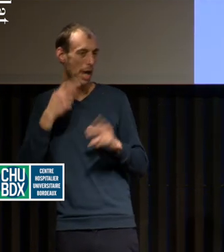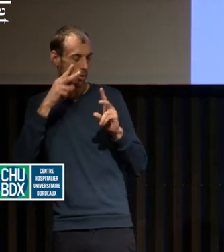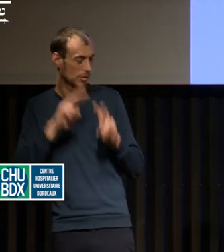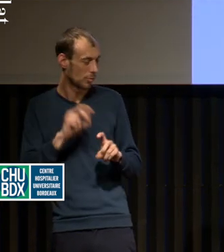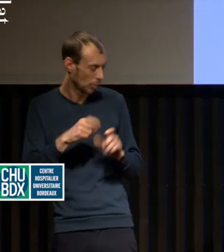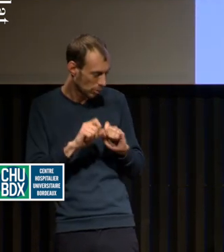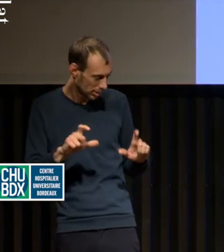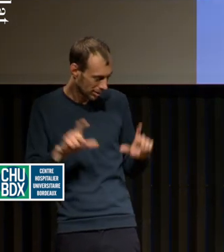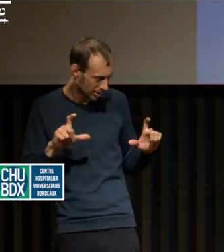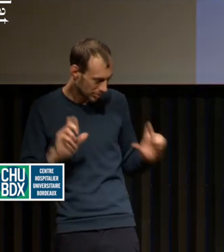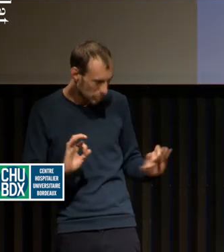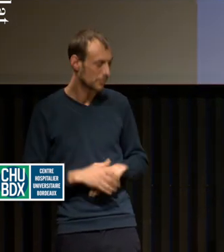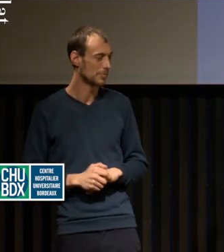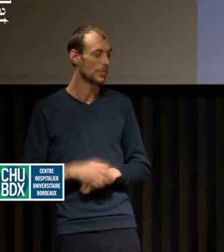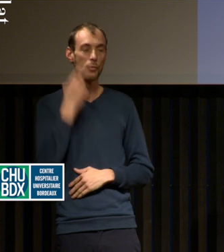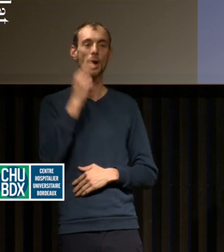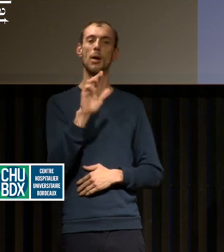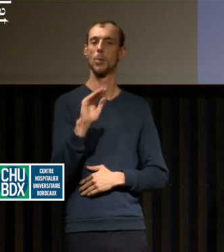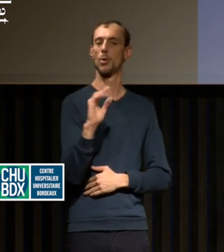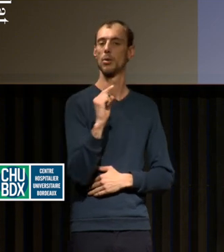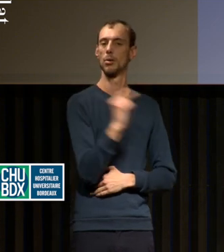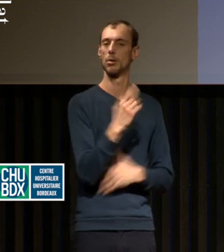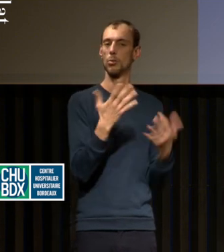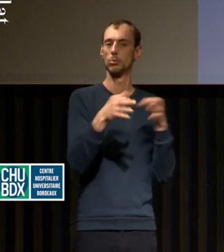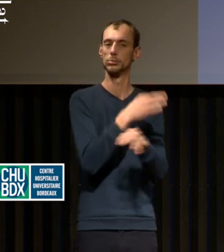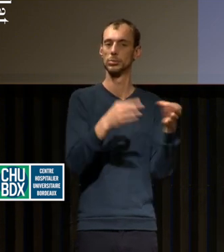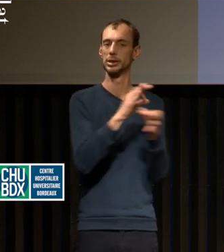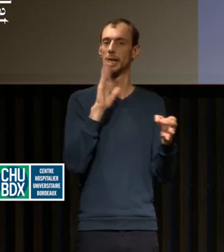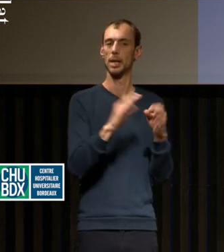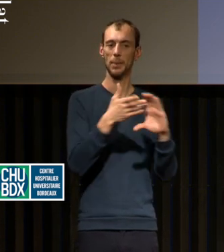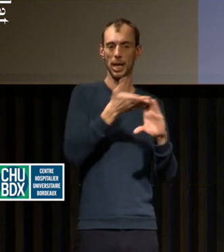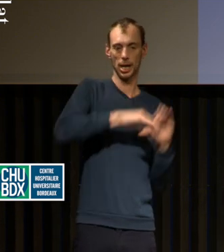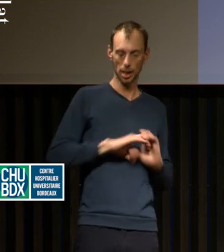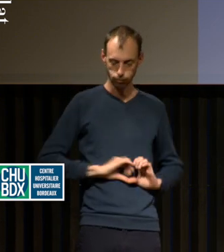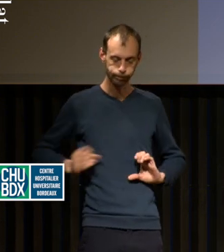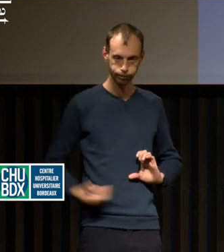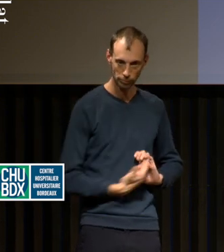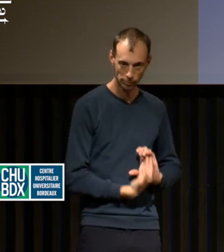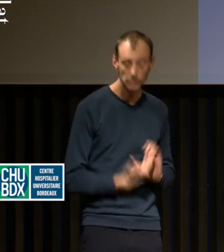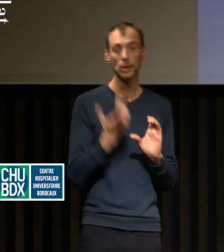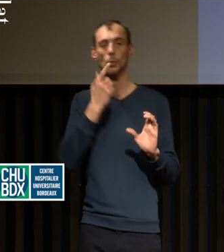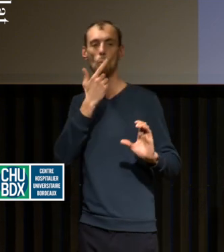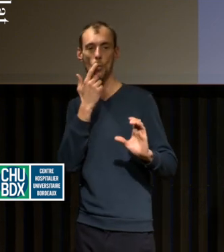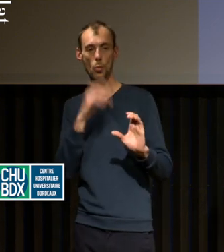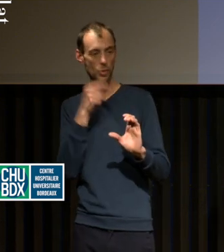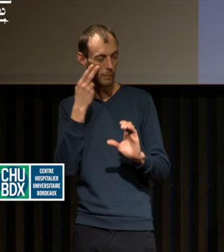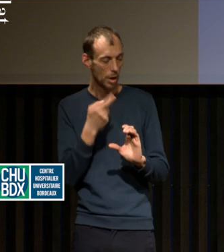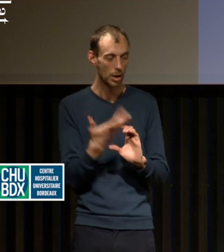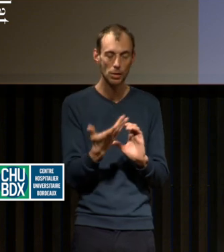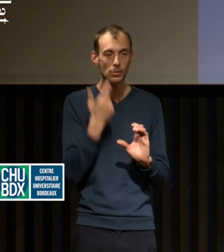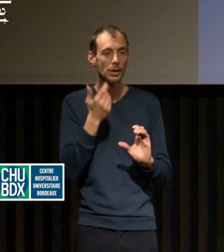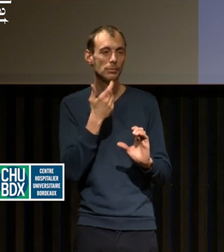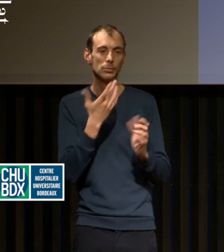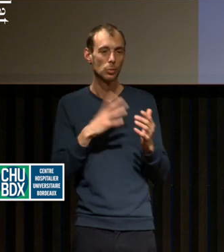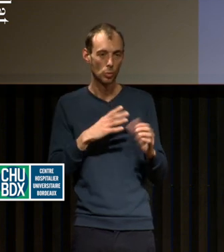précisément, en bleu, les cellules de l'épithélium intestinal, et puis en rouge, au-dessus de l'intestin, vous avez cette couche-là,